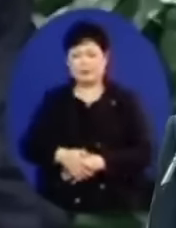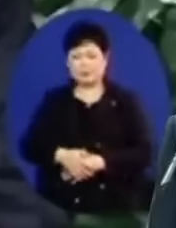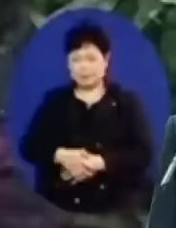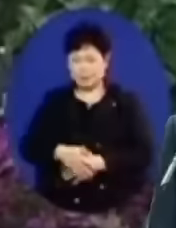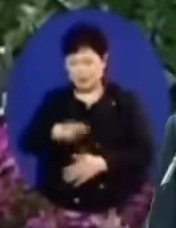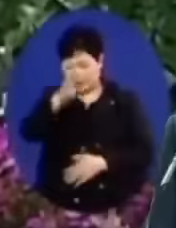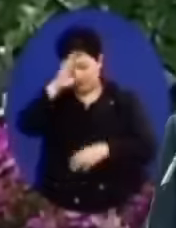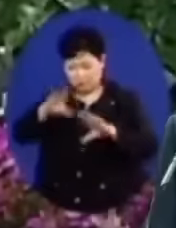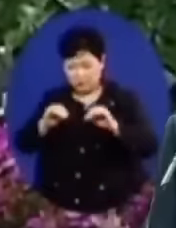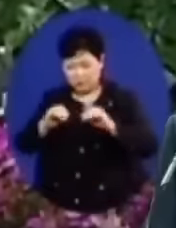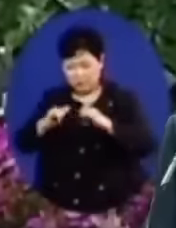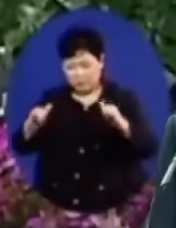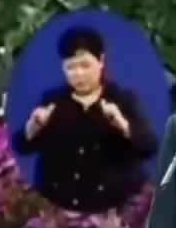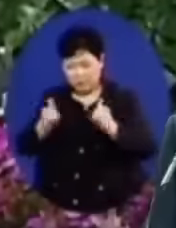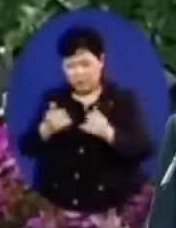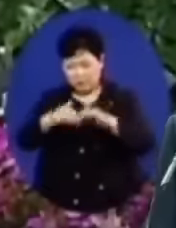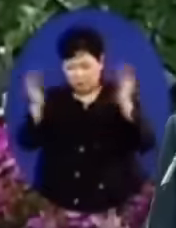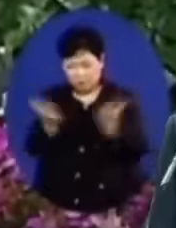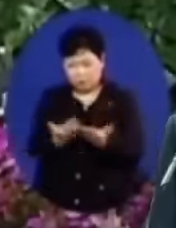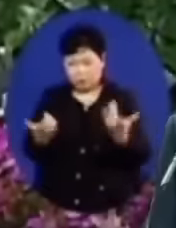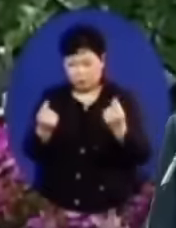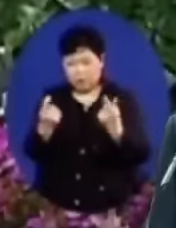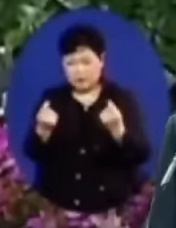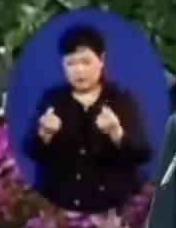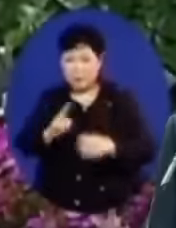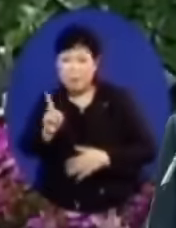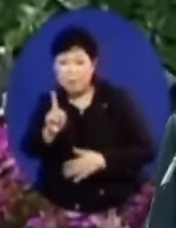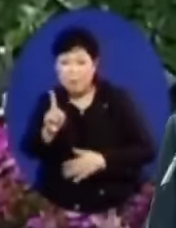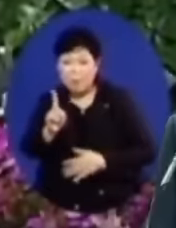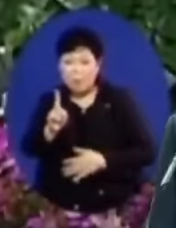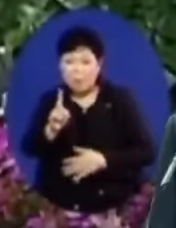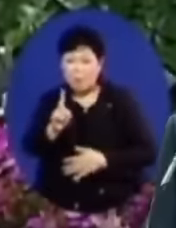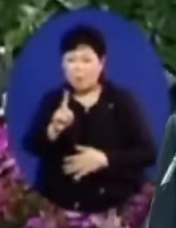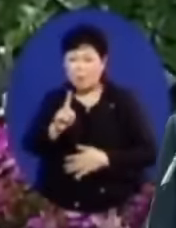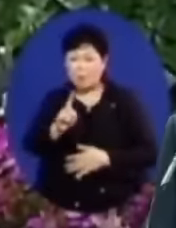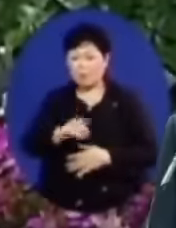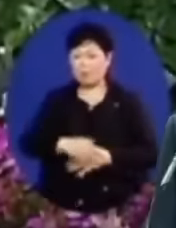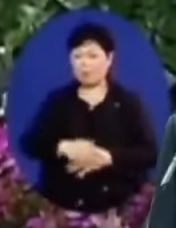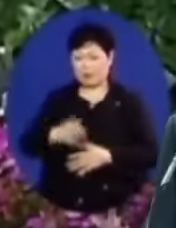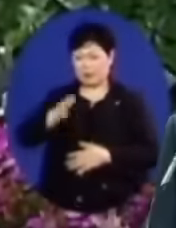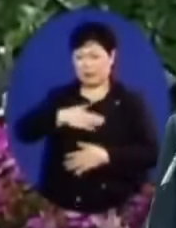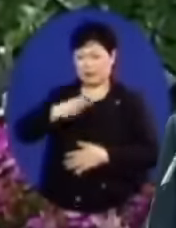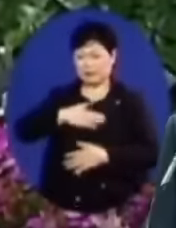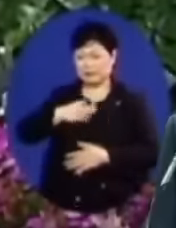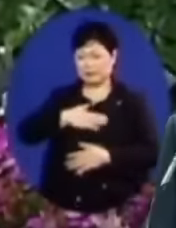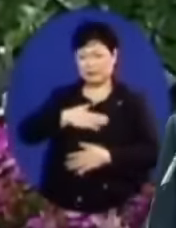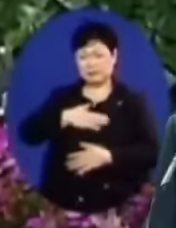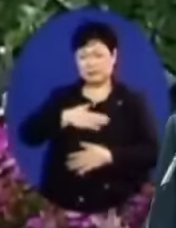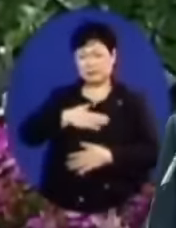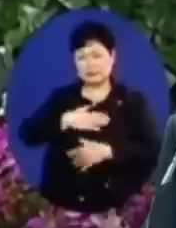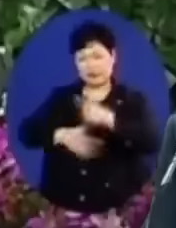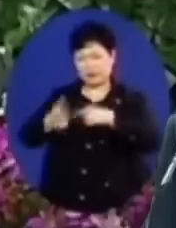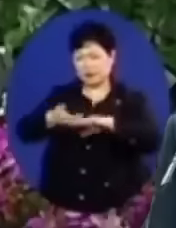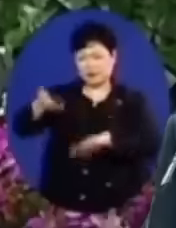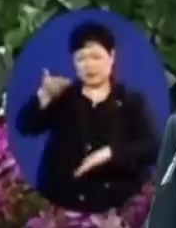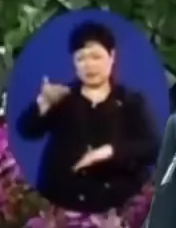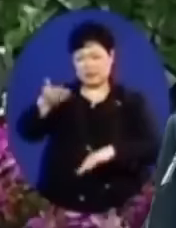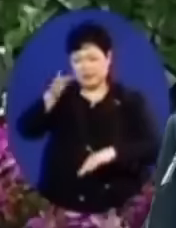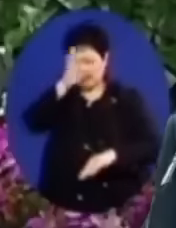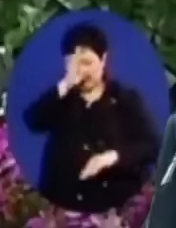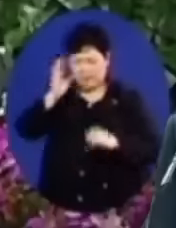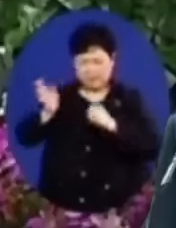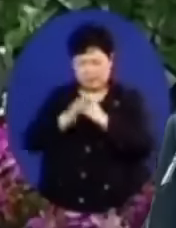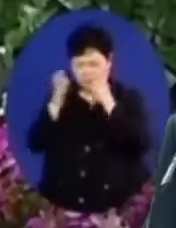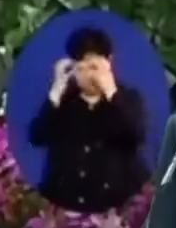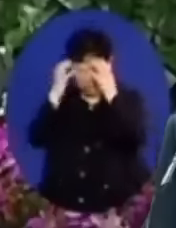나을 사람 공통점이 있는데 그것이 뭐냐 하면 나는 더 이상 이 병으로